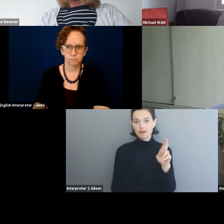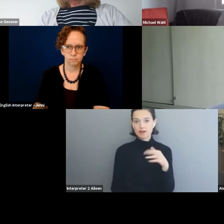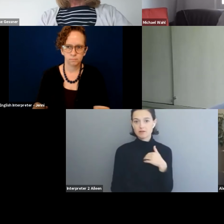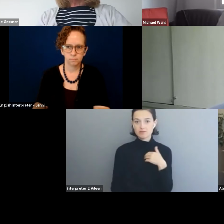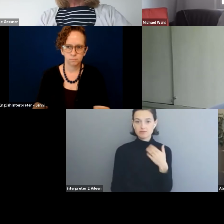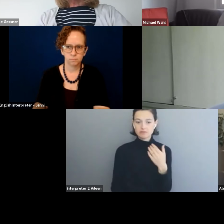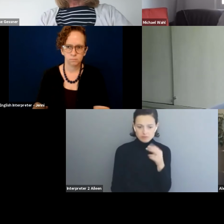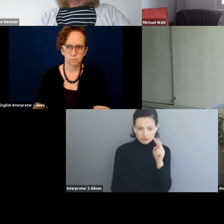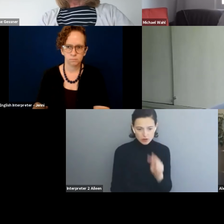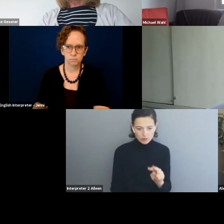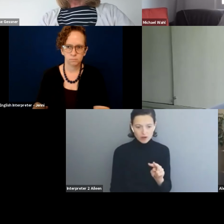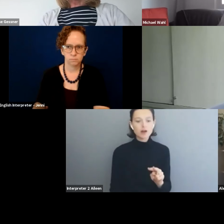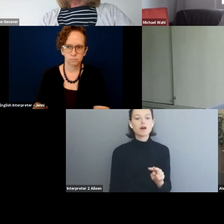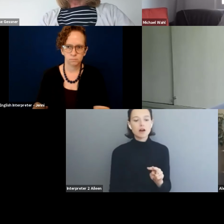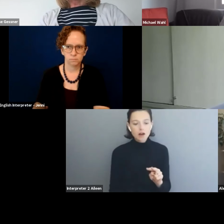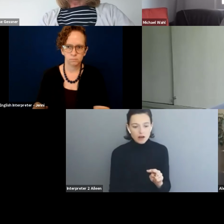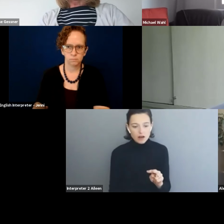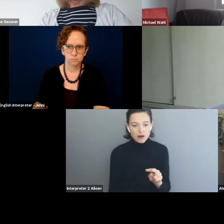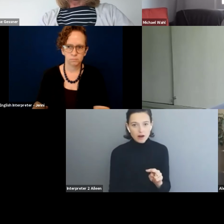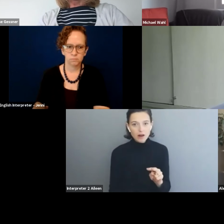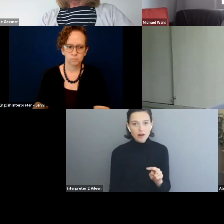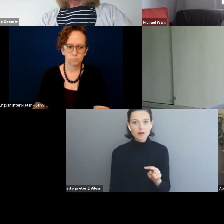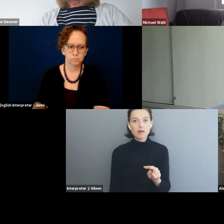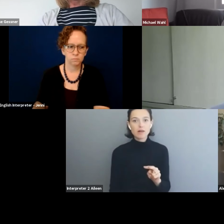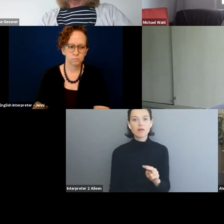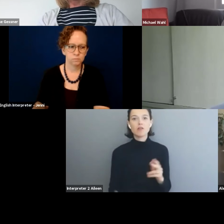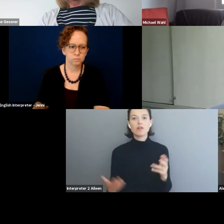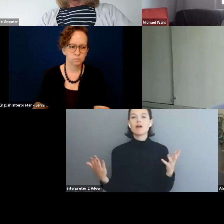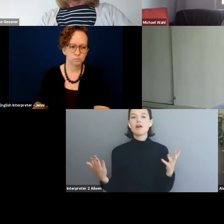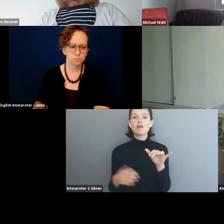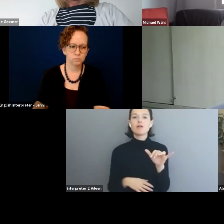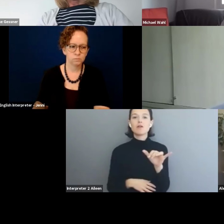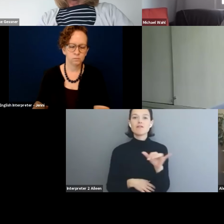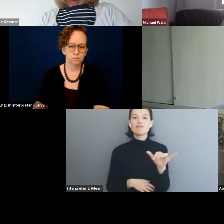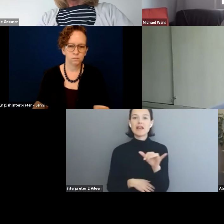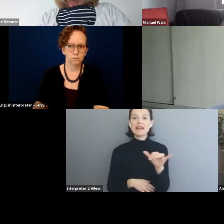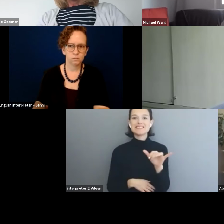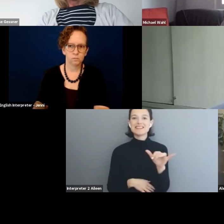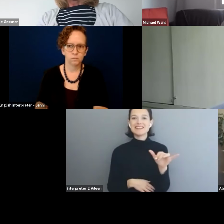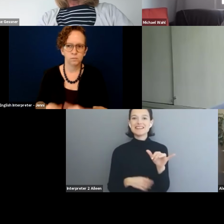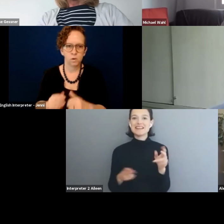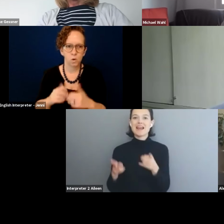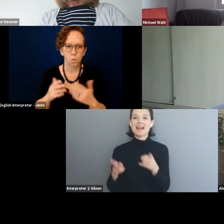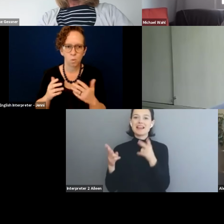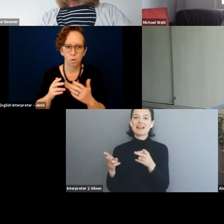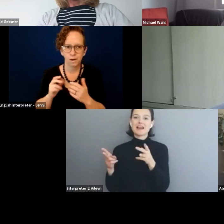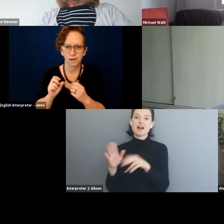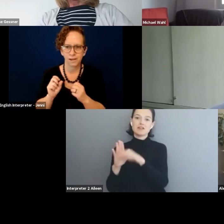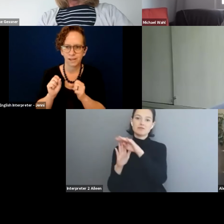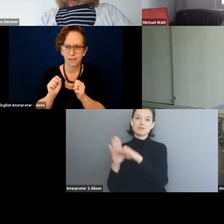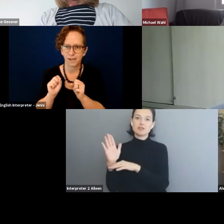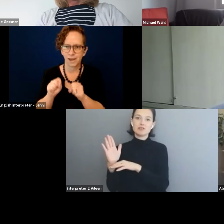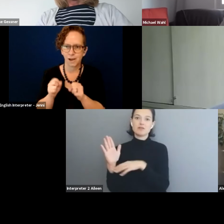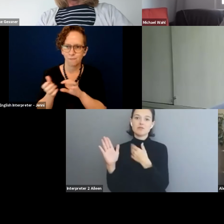What legal opportunities can force a government institution like university or city